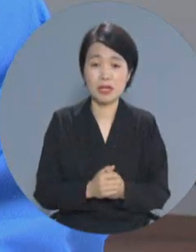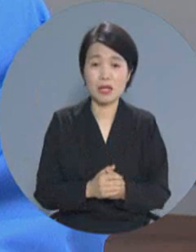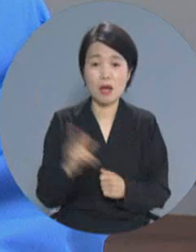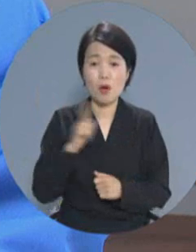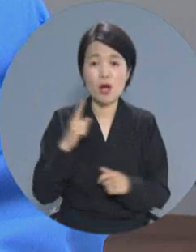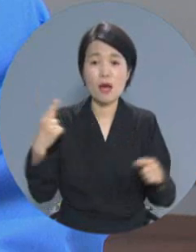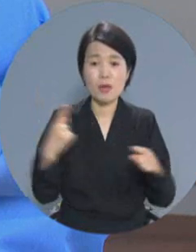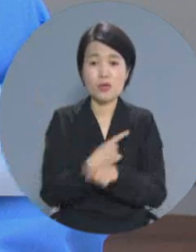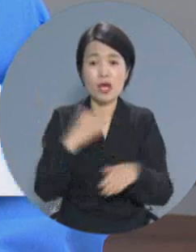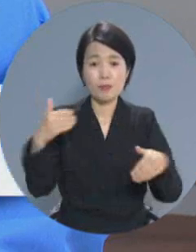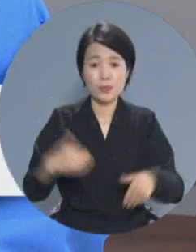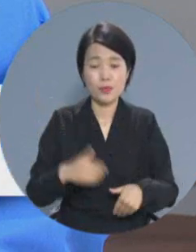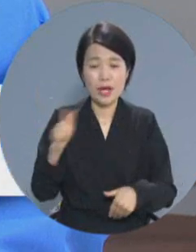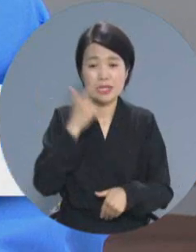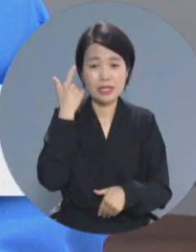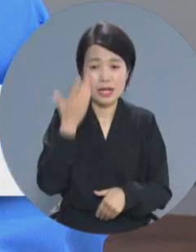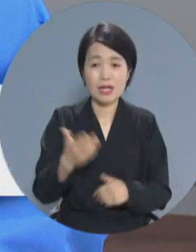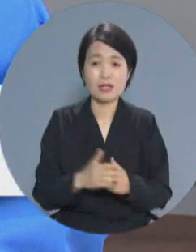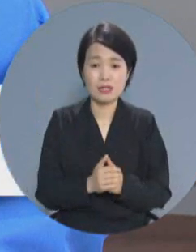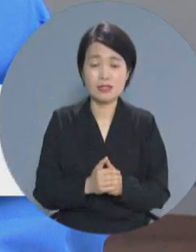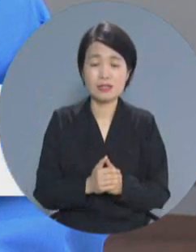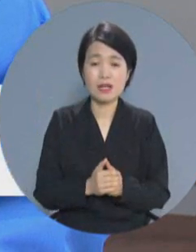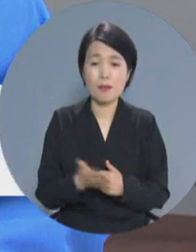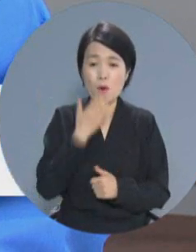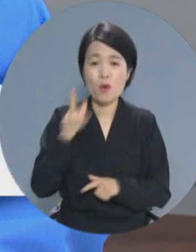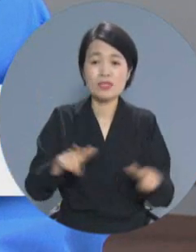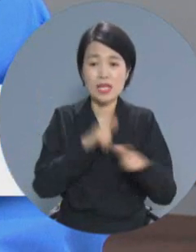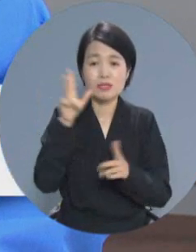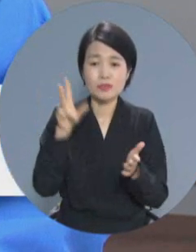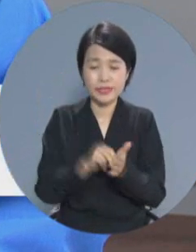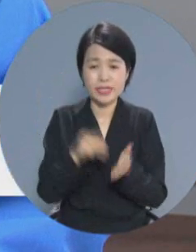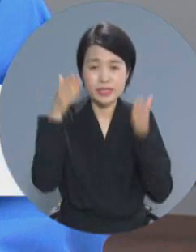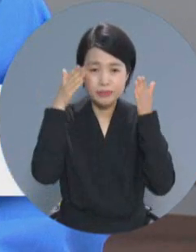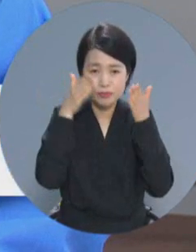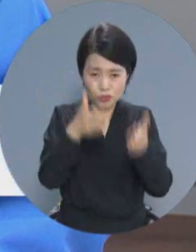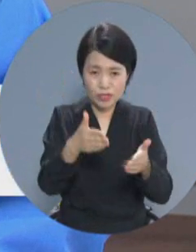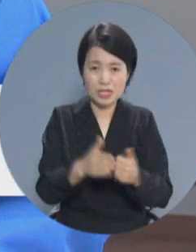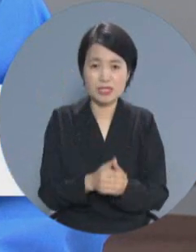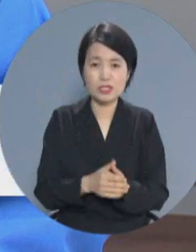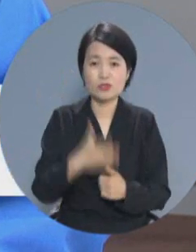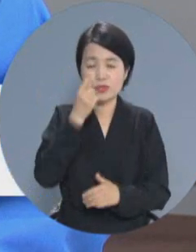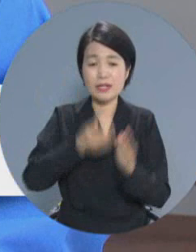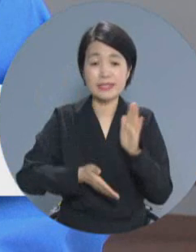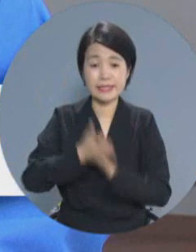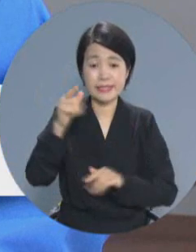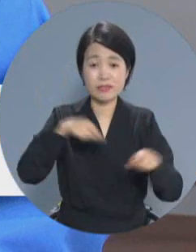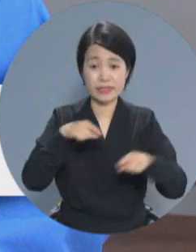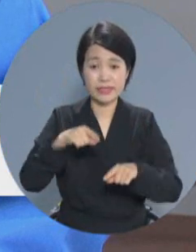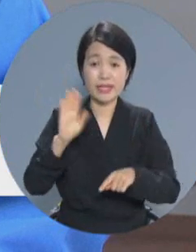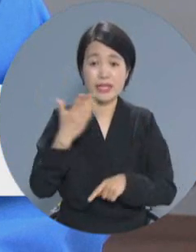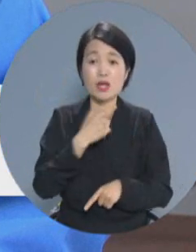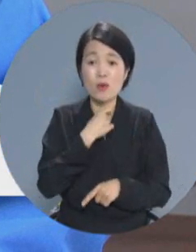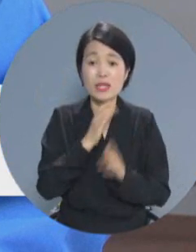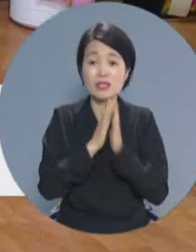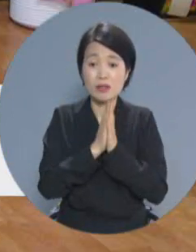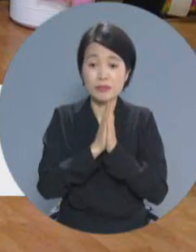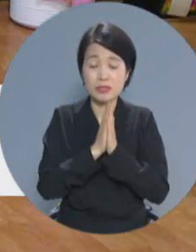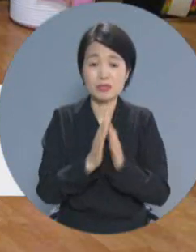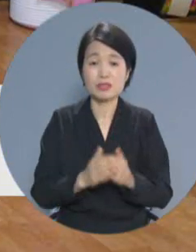변화가 필요하지 않는가, 뭔가 먹고 사는 문제에 좀 집중할 수 있는 그런 순천시장이 되기를 바라는